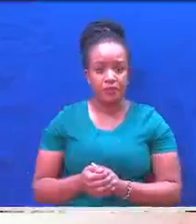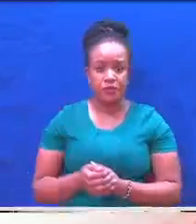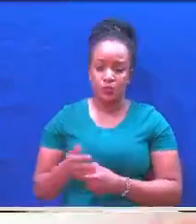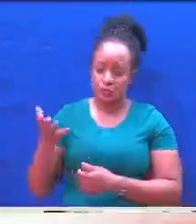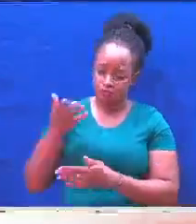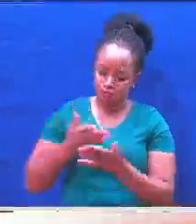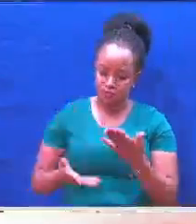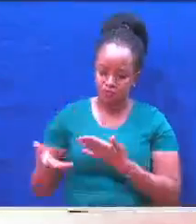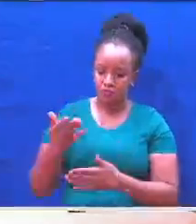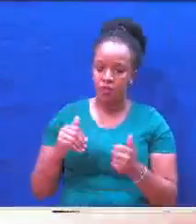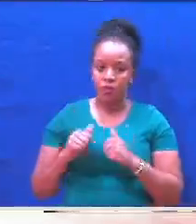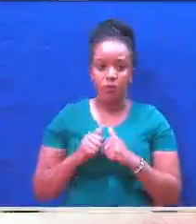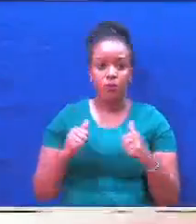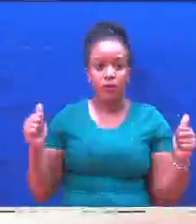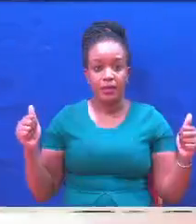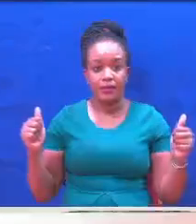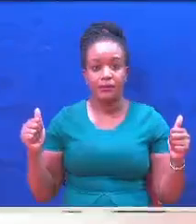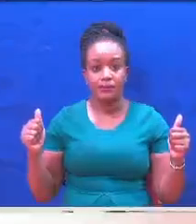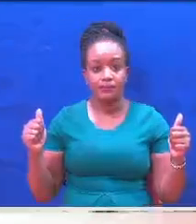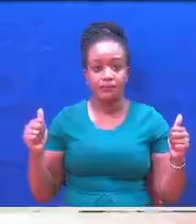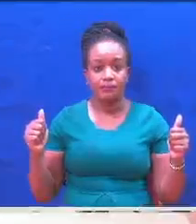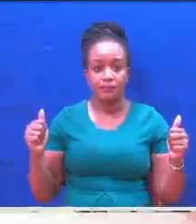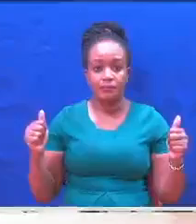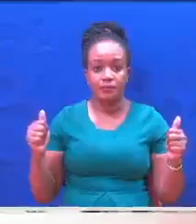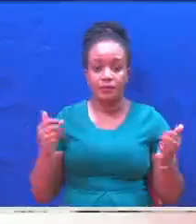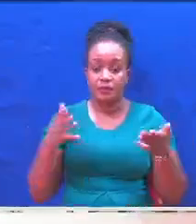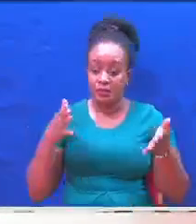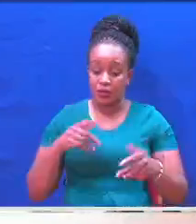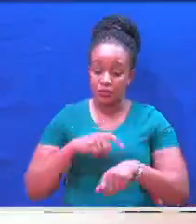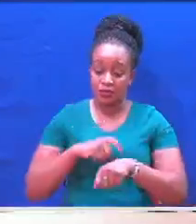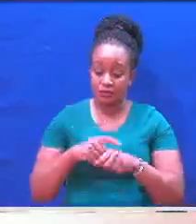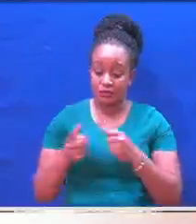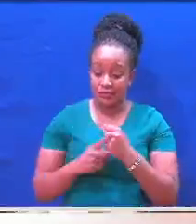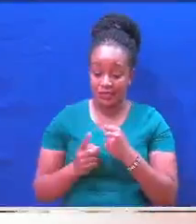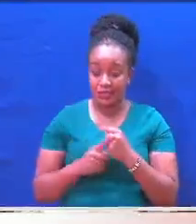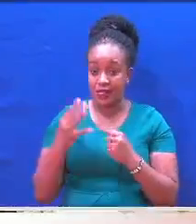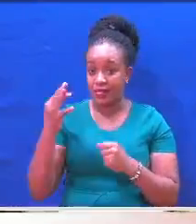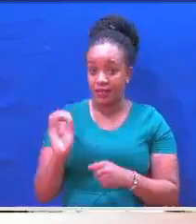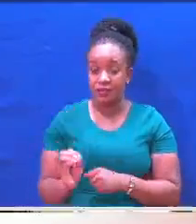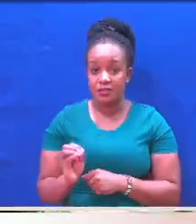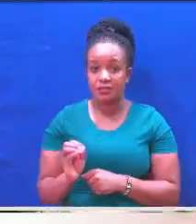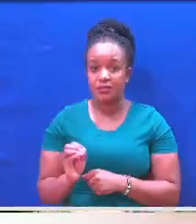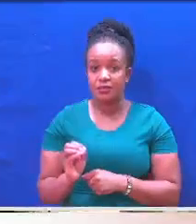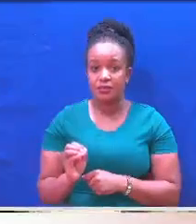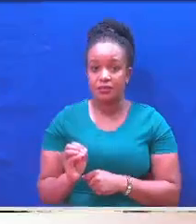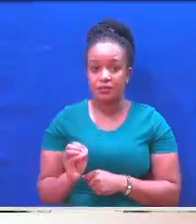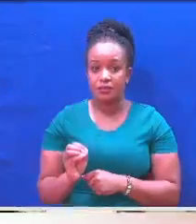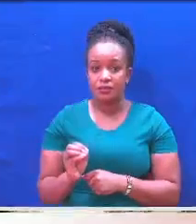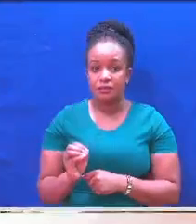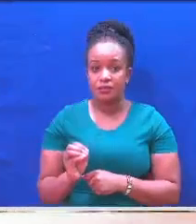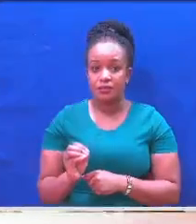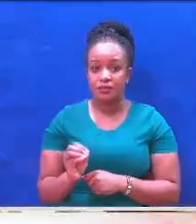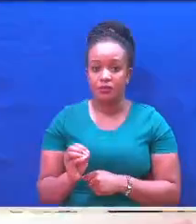jua anafanya kwa kibarua pale juu. Sasa saa 12 na nusu, saa 11 na